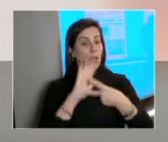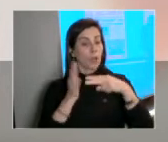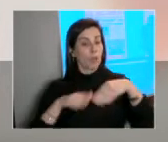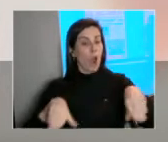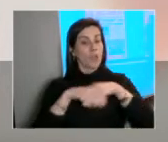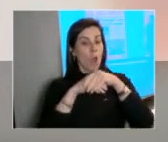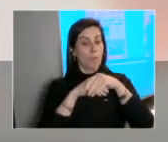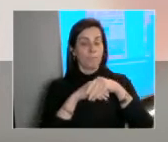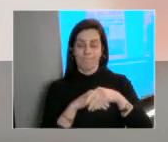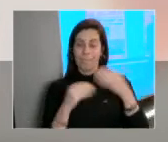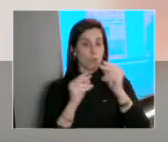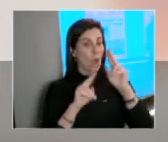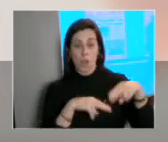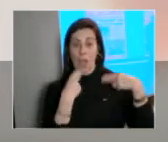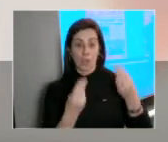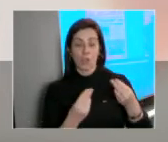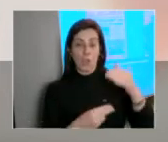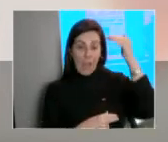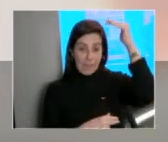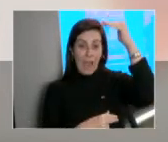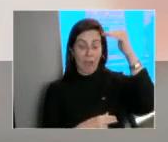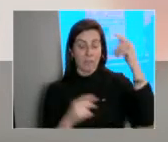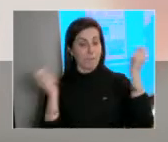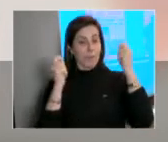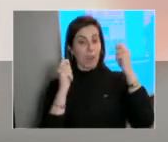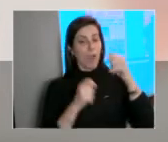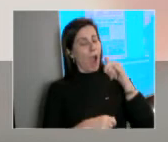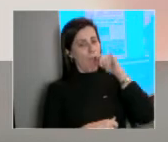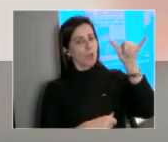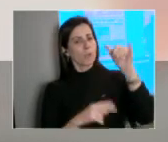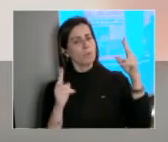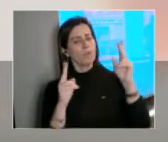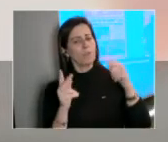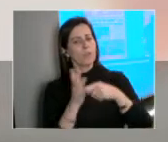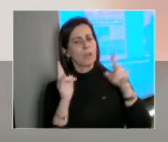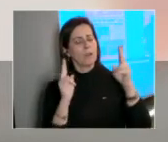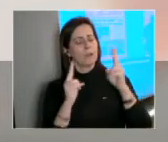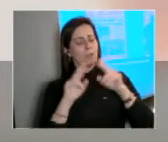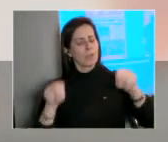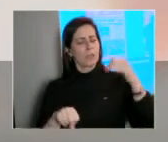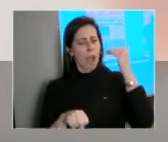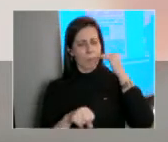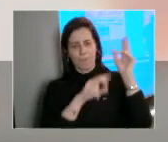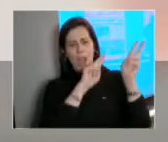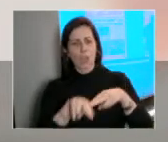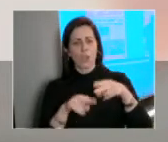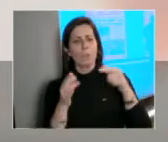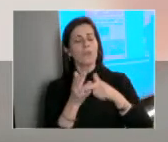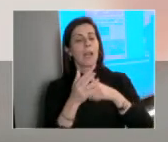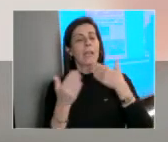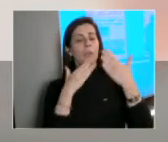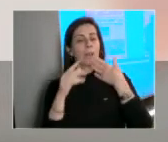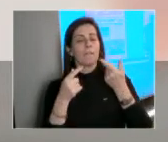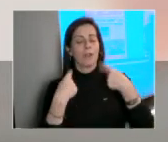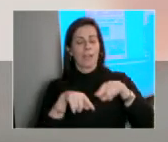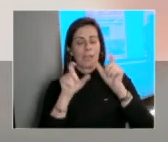השלום, רגע שלא יחזור. גנץ הפתיע, הטוס כדי להיפגש עם טראמפ בנפרד, ואשוב לישראל כדי להוביל את